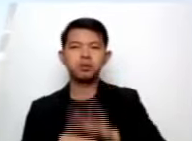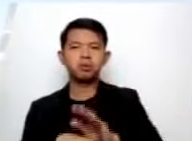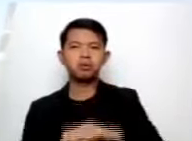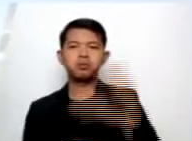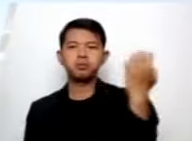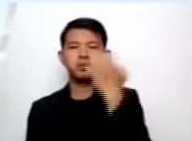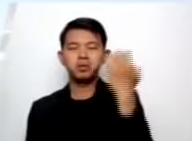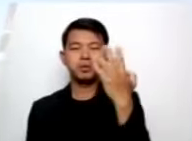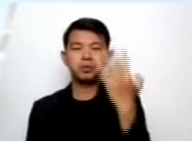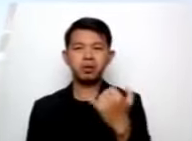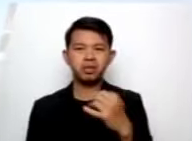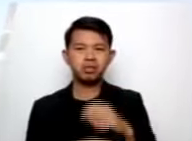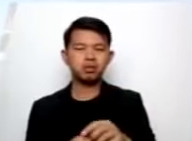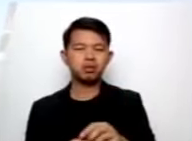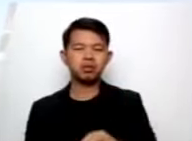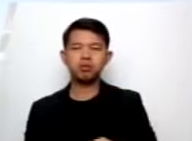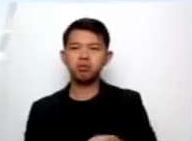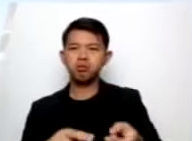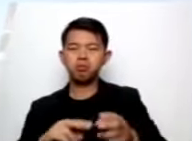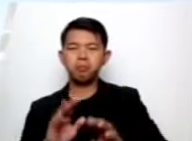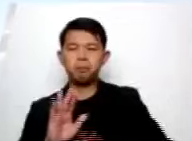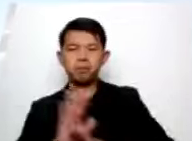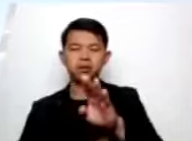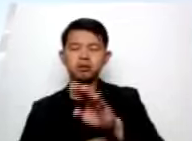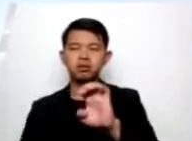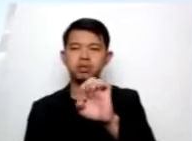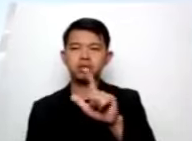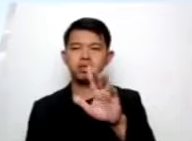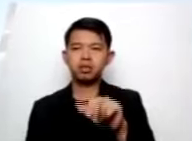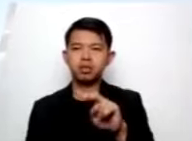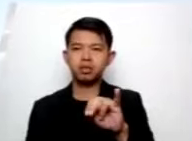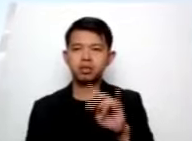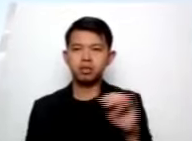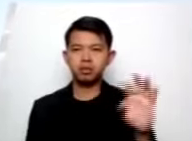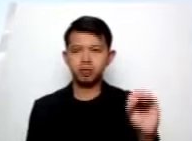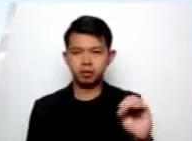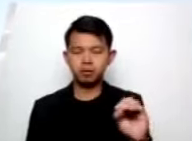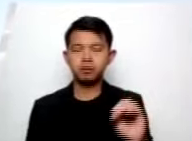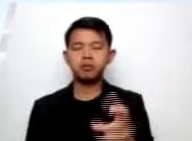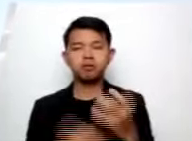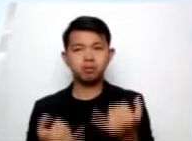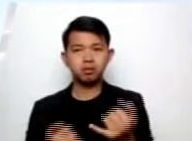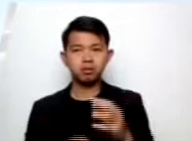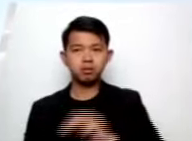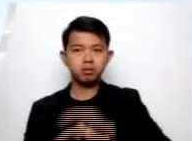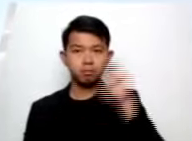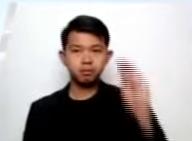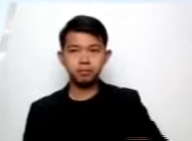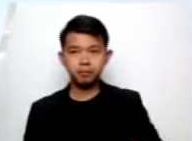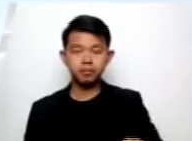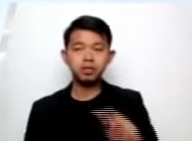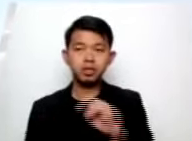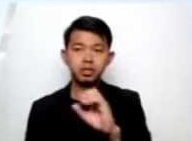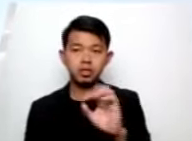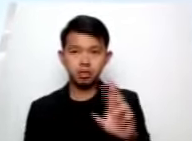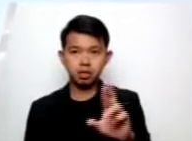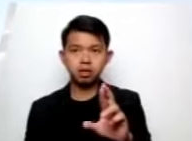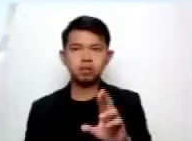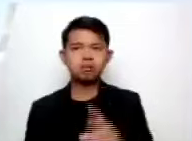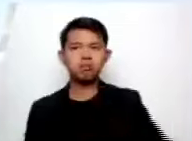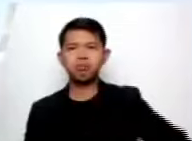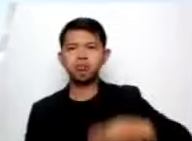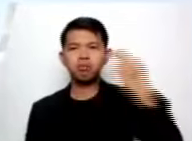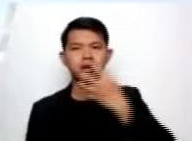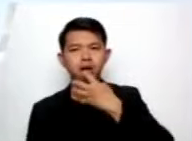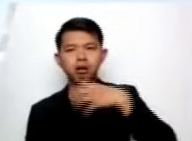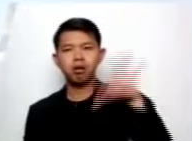Niño. Nitong ang weekend na itala sa Metro Manila ang pinakamataas na temperatura sa loob ng mahigit 100 taon. Sa kabila nito,